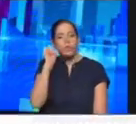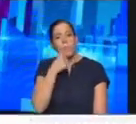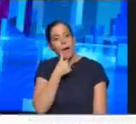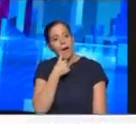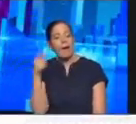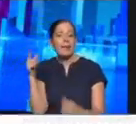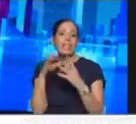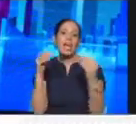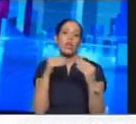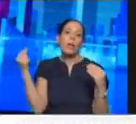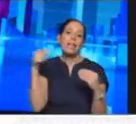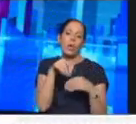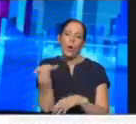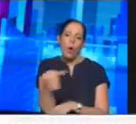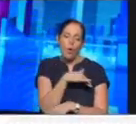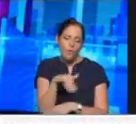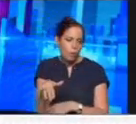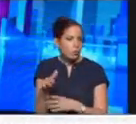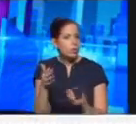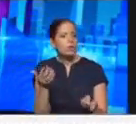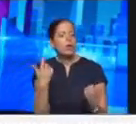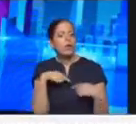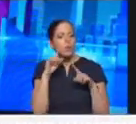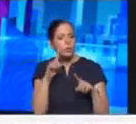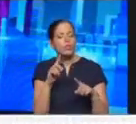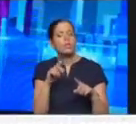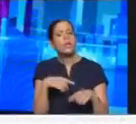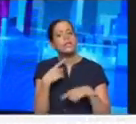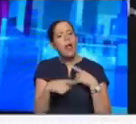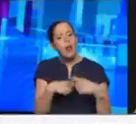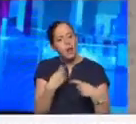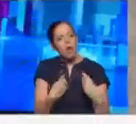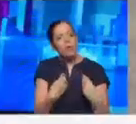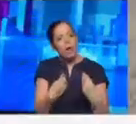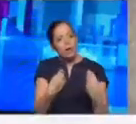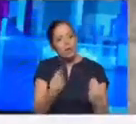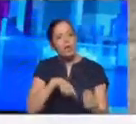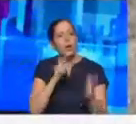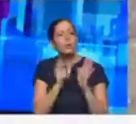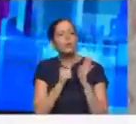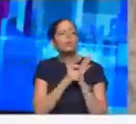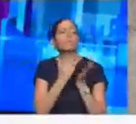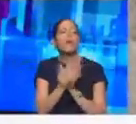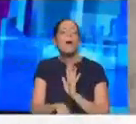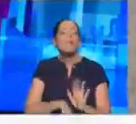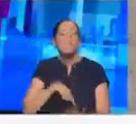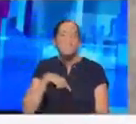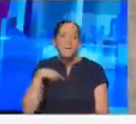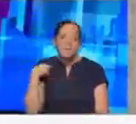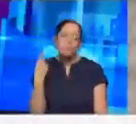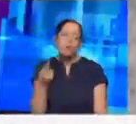ניידות ברחובות. אני חושבת שזה יהיה תהליך הדרגתי. אנחנו דורשים כבר הרבה זמן להגדיל